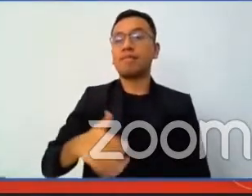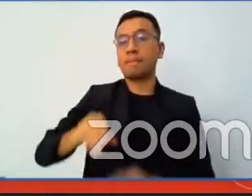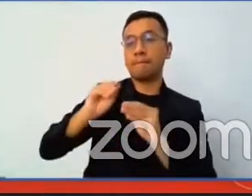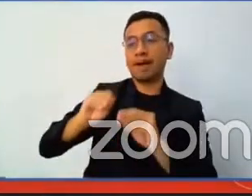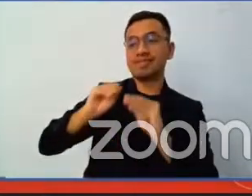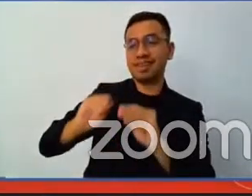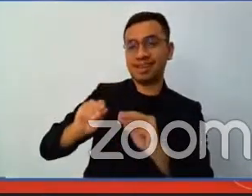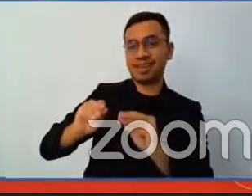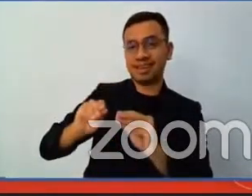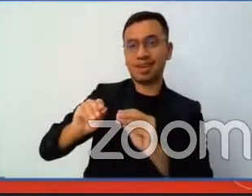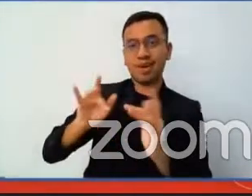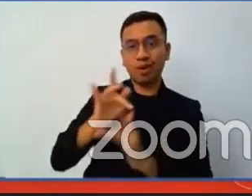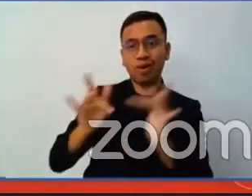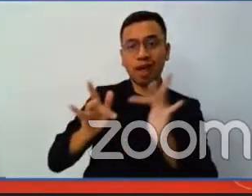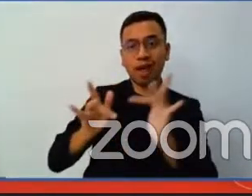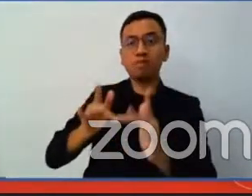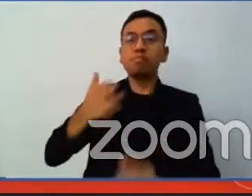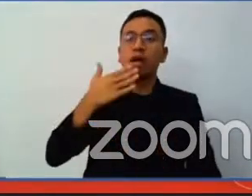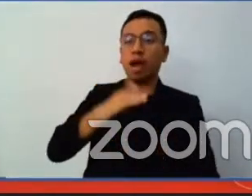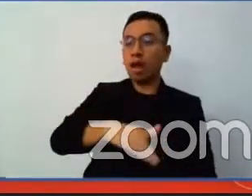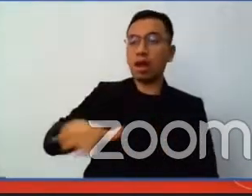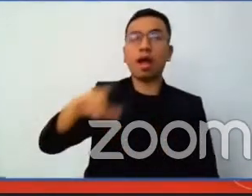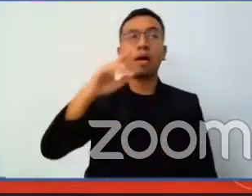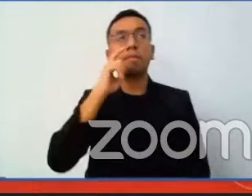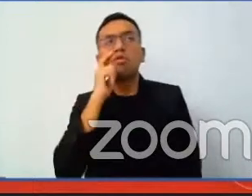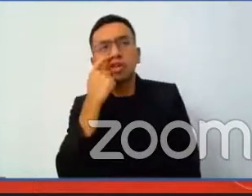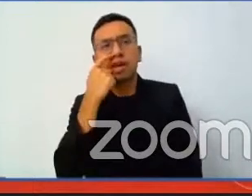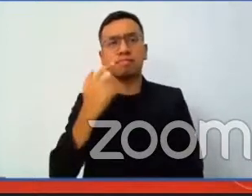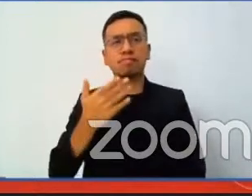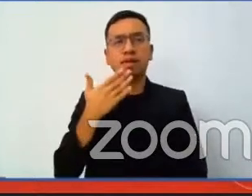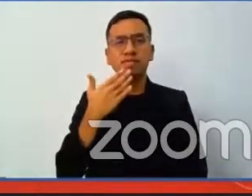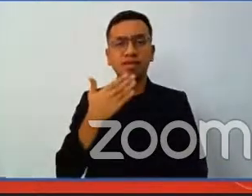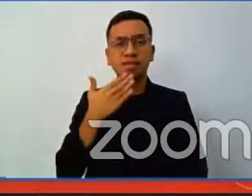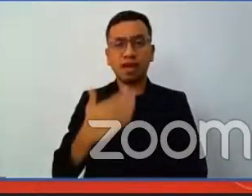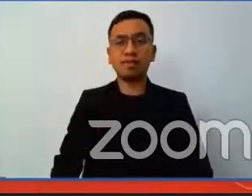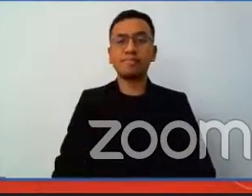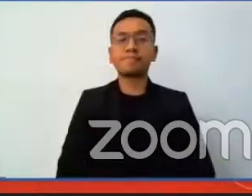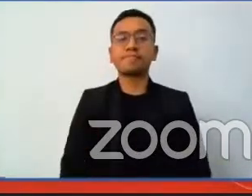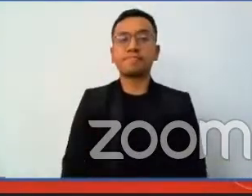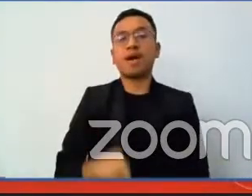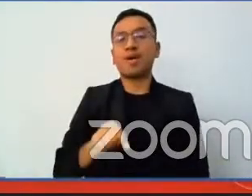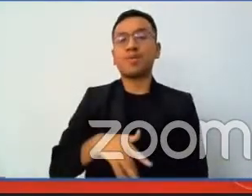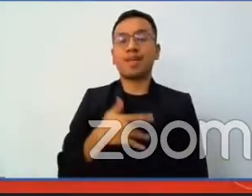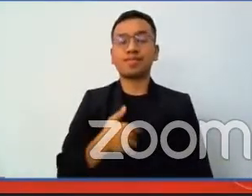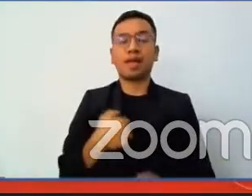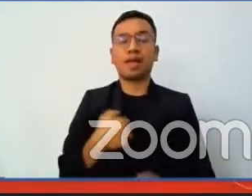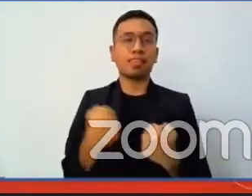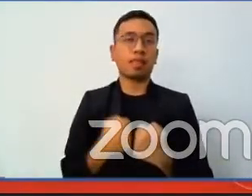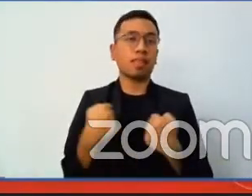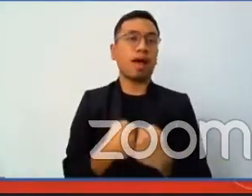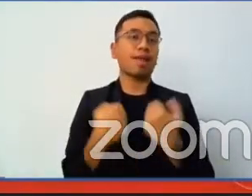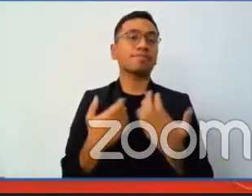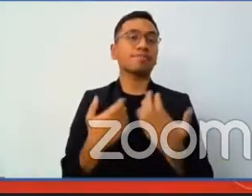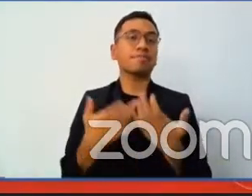online adalah rasa bosan anak-anak. Nah, ini yang menjadi tantangan yang sangat besar